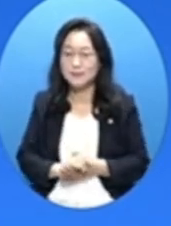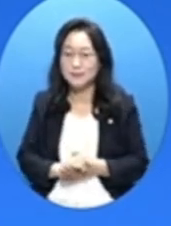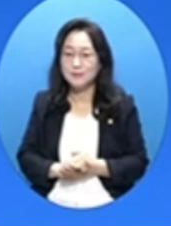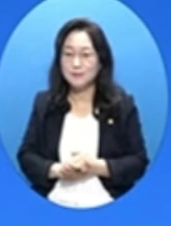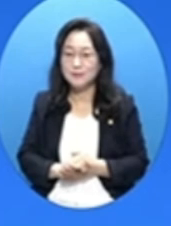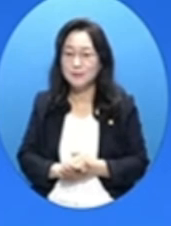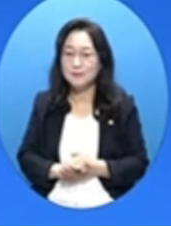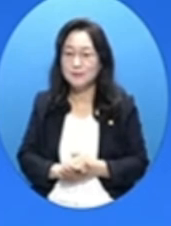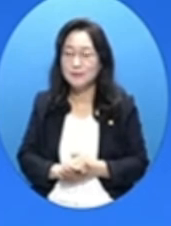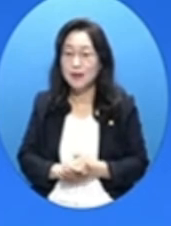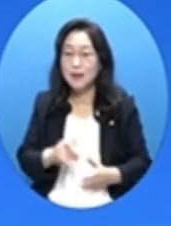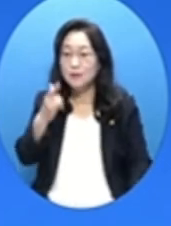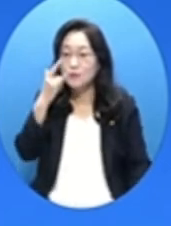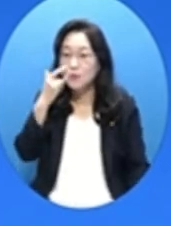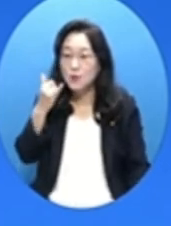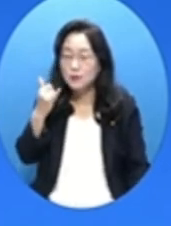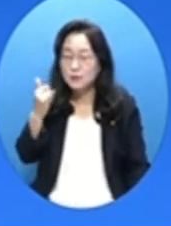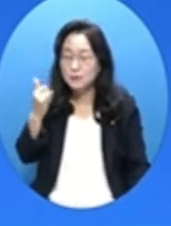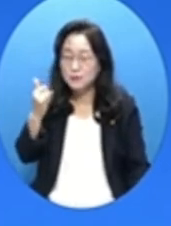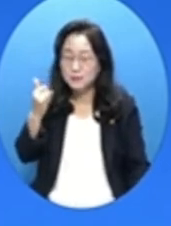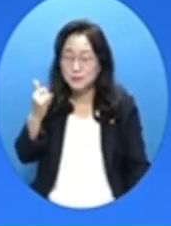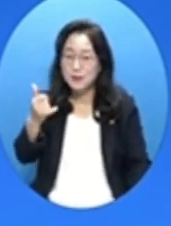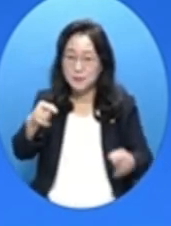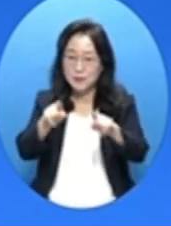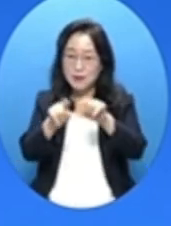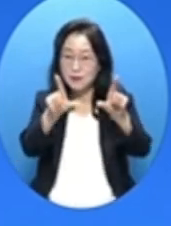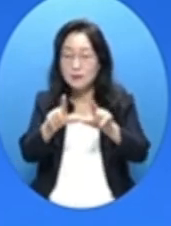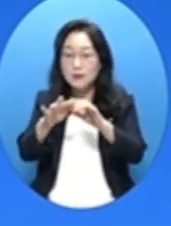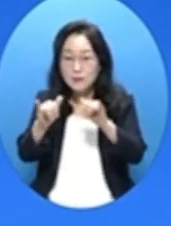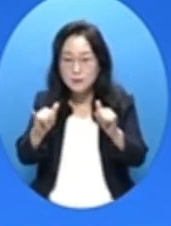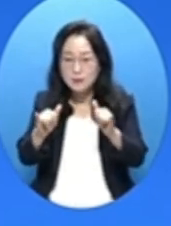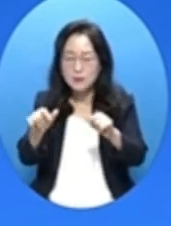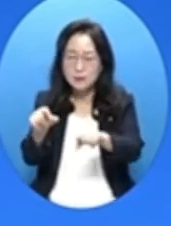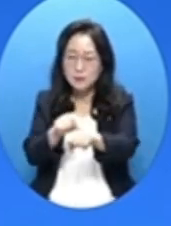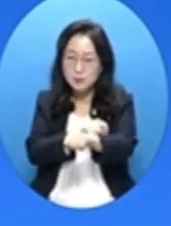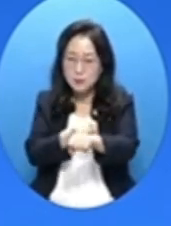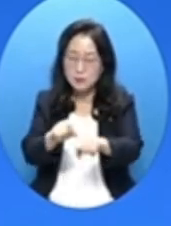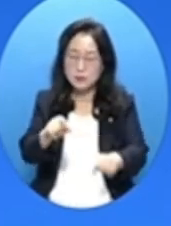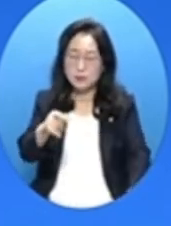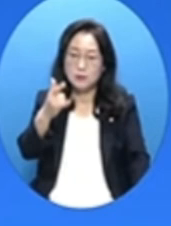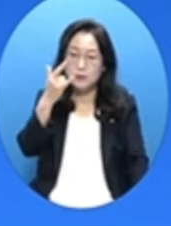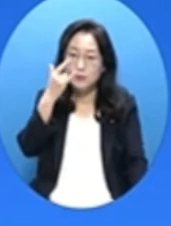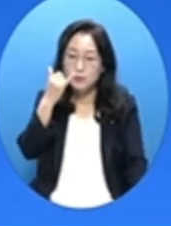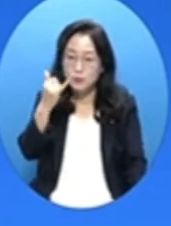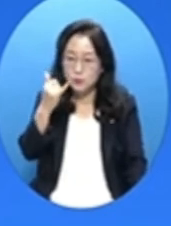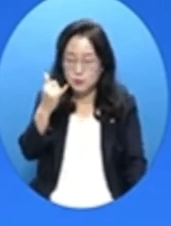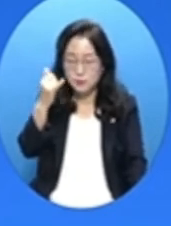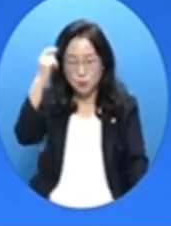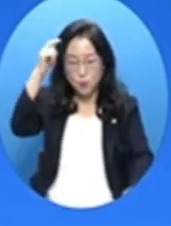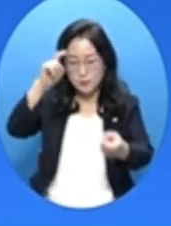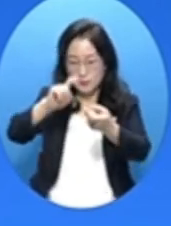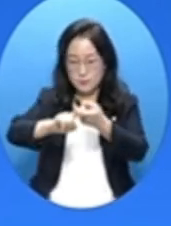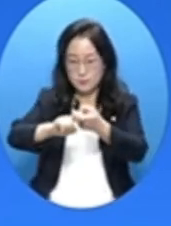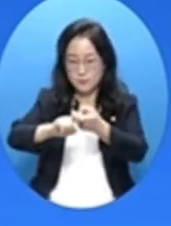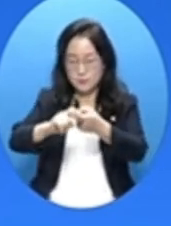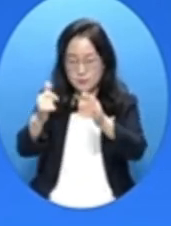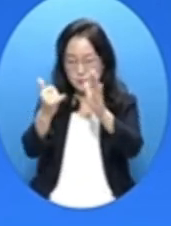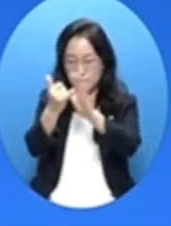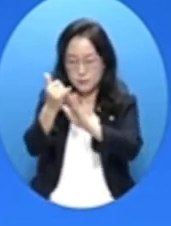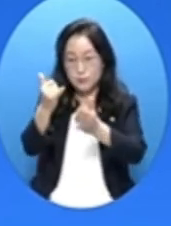특별히 부모님을 모시고 있는 자녀들은 각별하게 부모님도 잘 관심을 갖고 잘 모셔주시길